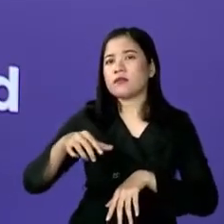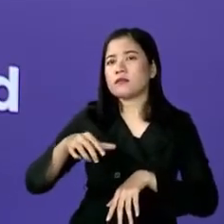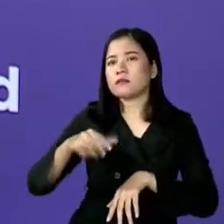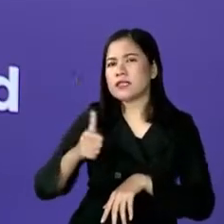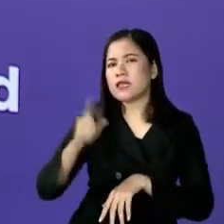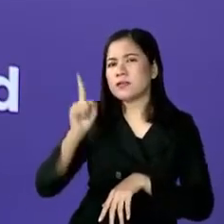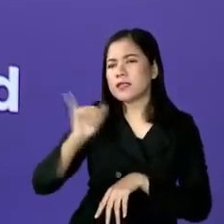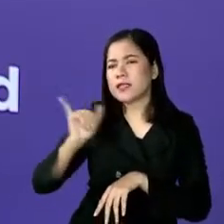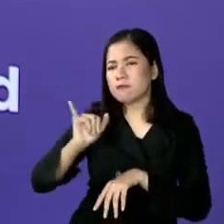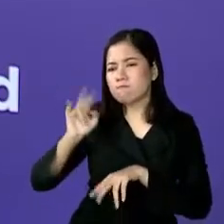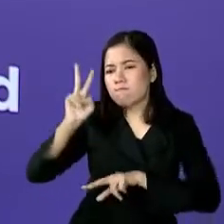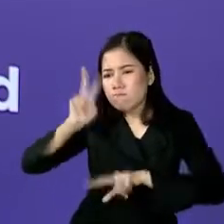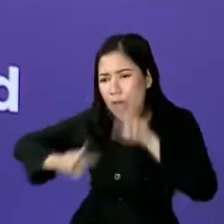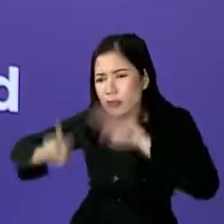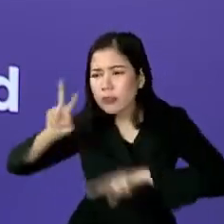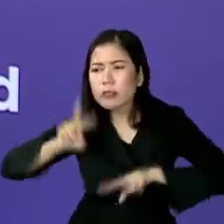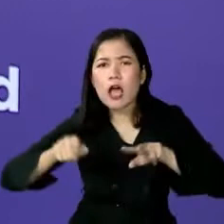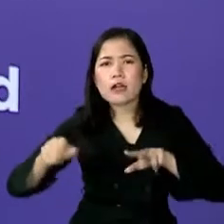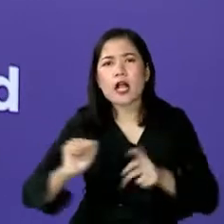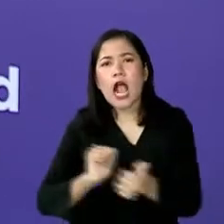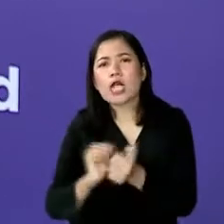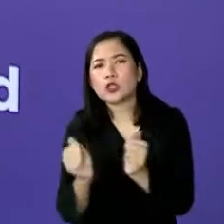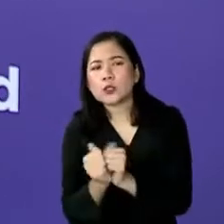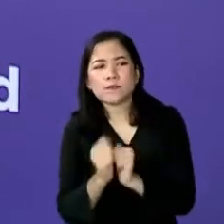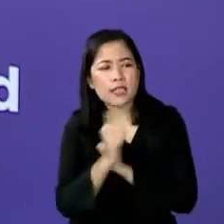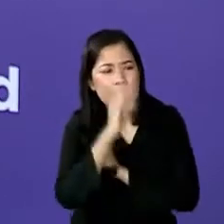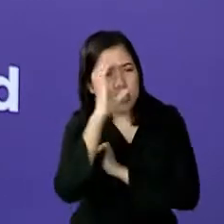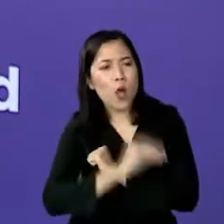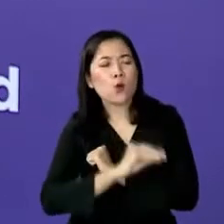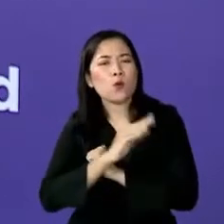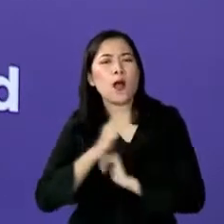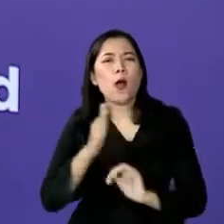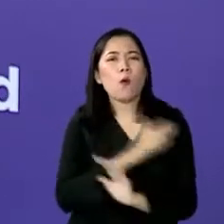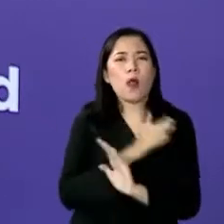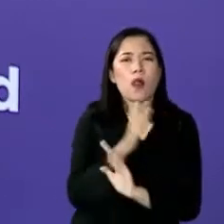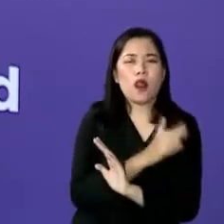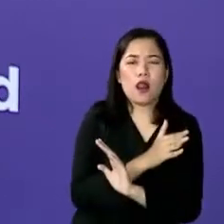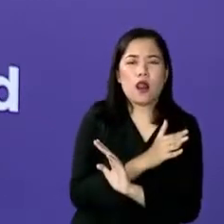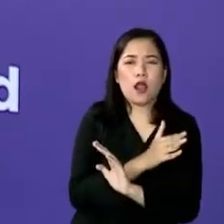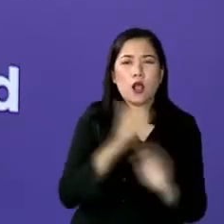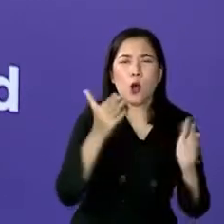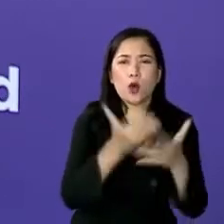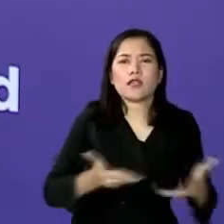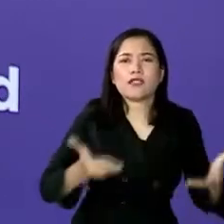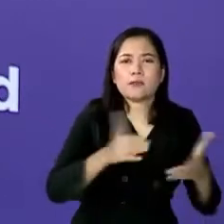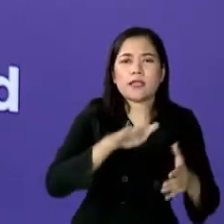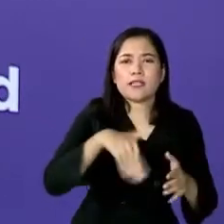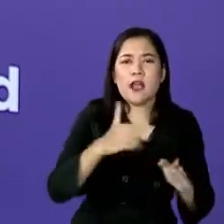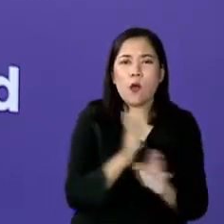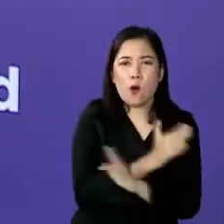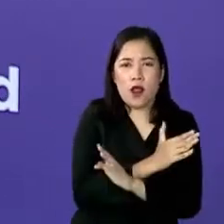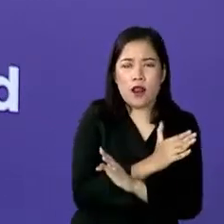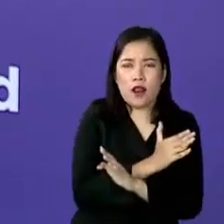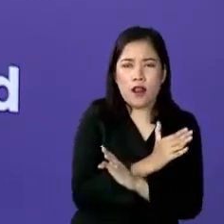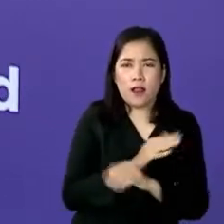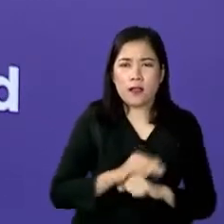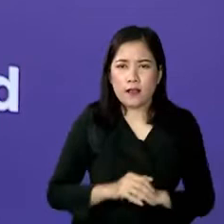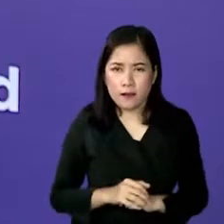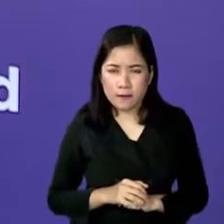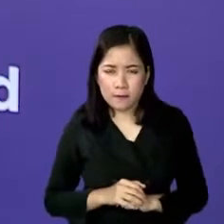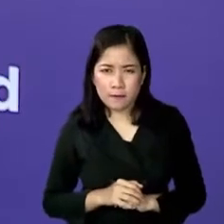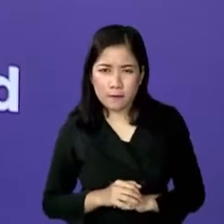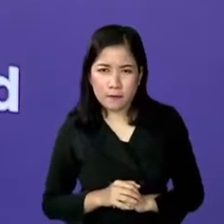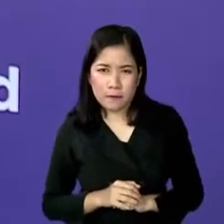expanding menemukan kasus sedini mungkin dalam kondisi yang masih ringan sehingga tidak banyak yang